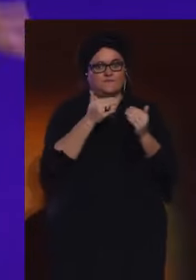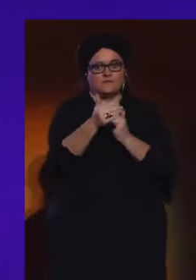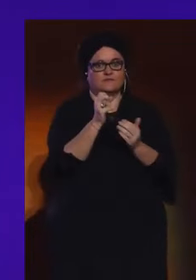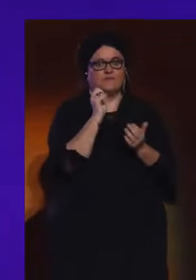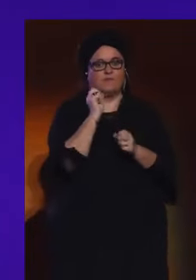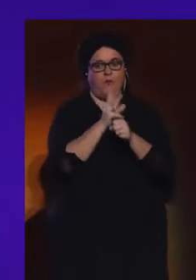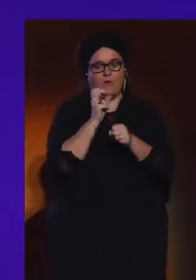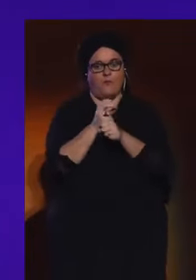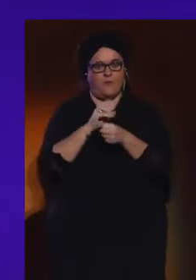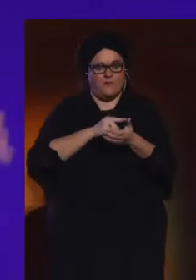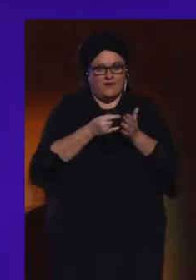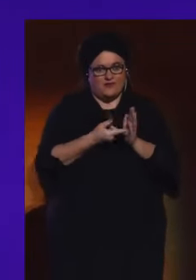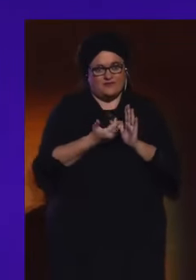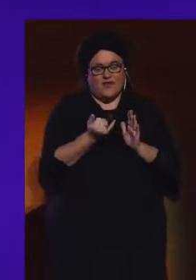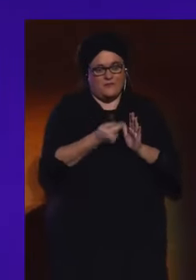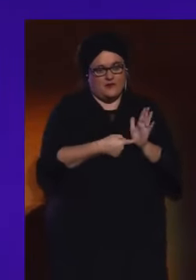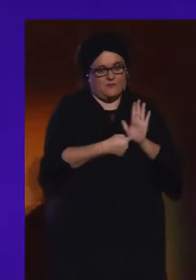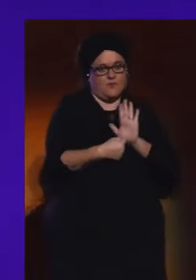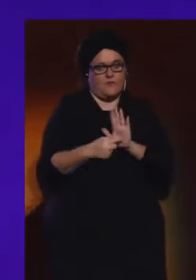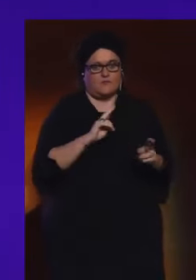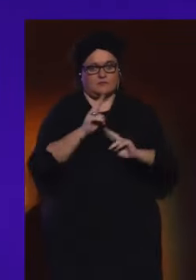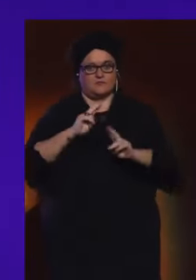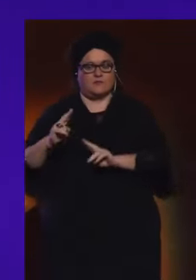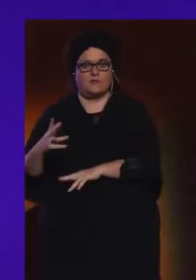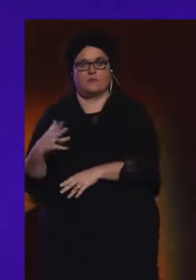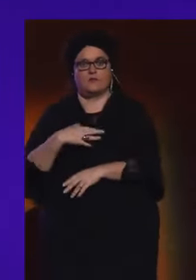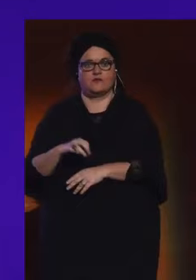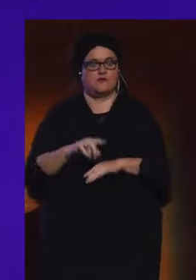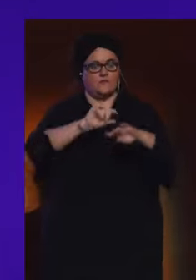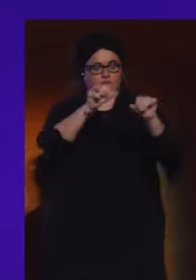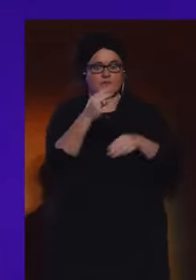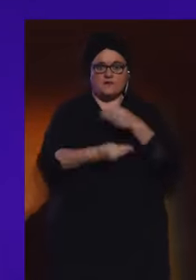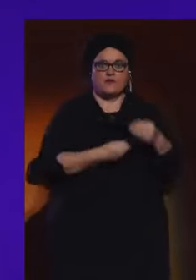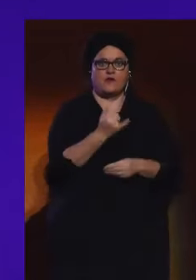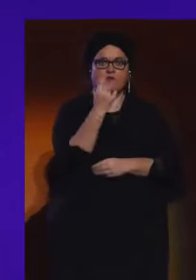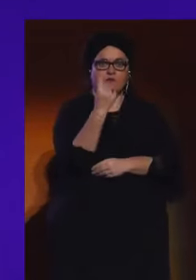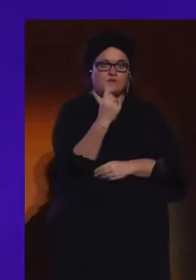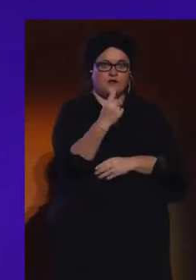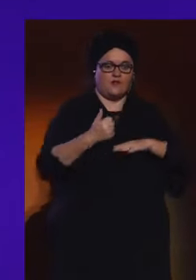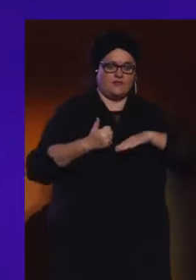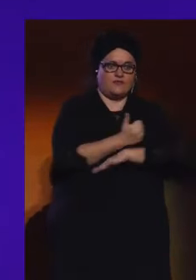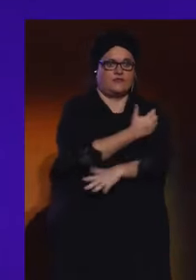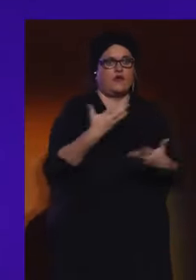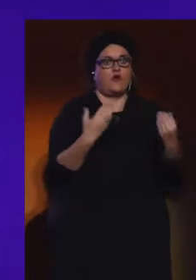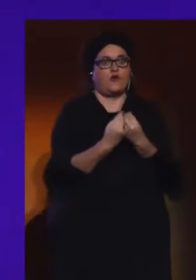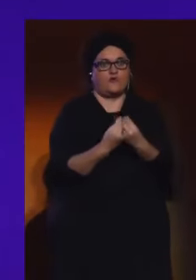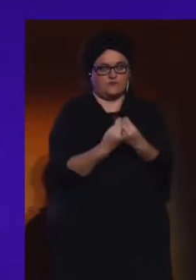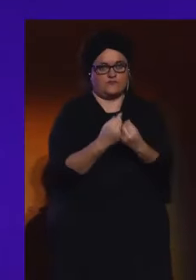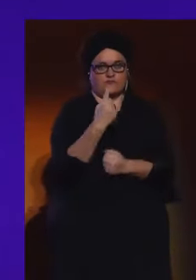ditugun erronka horientzako guztientzako. Eta daukagu egiteko modu bat, herritarrekin batera egiteko modu